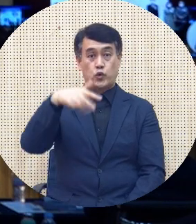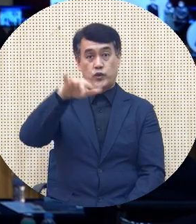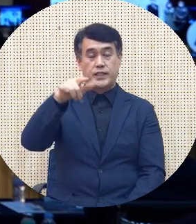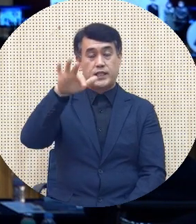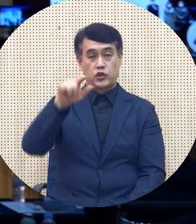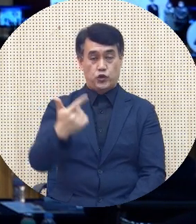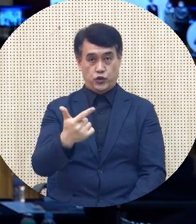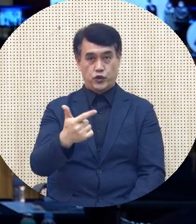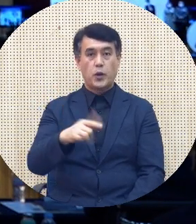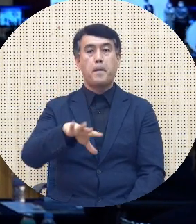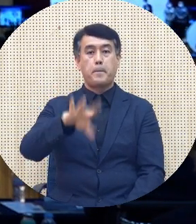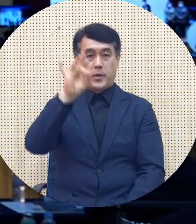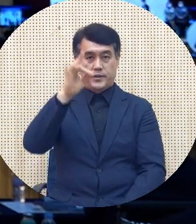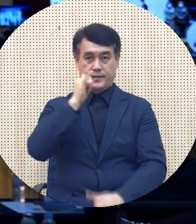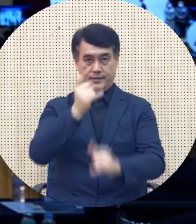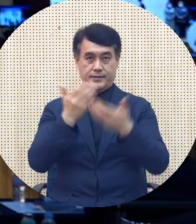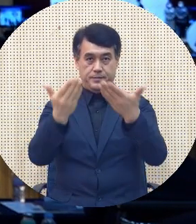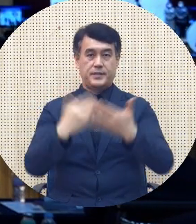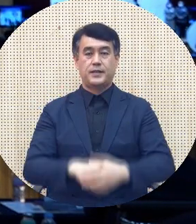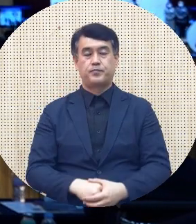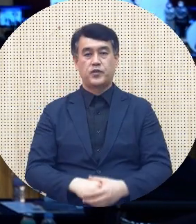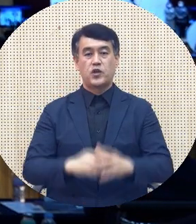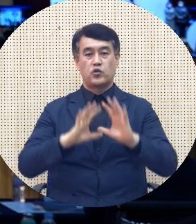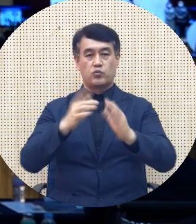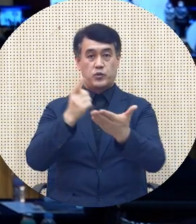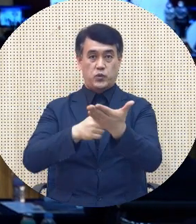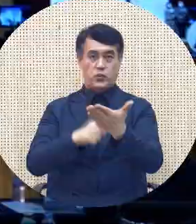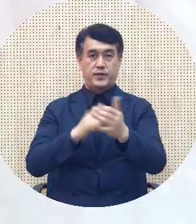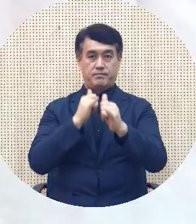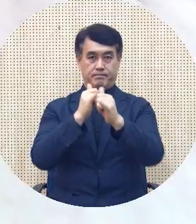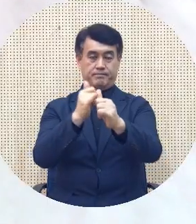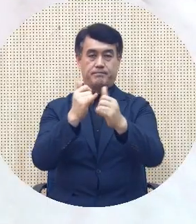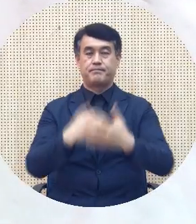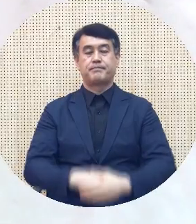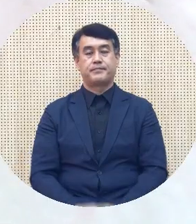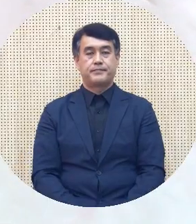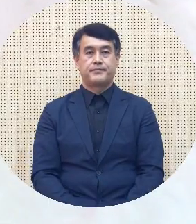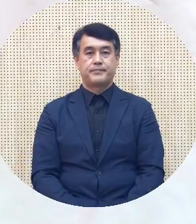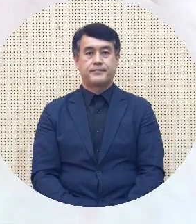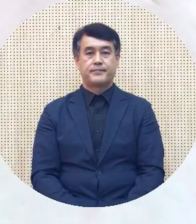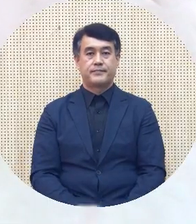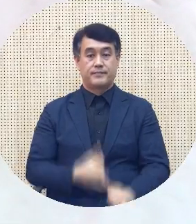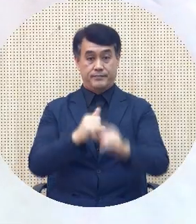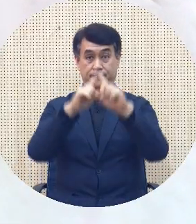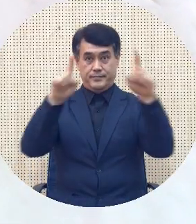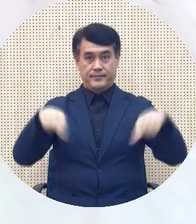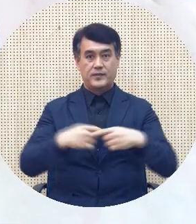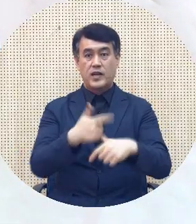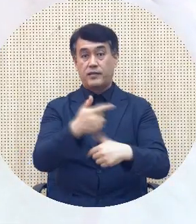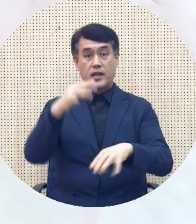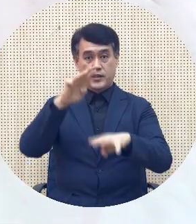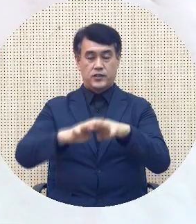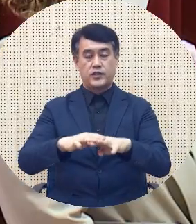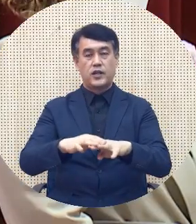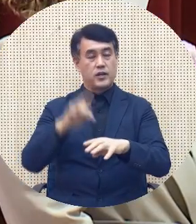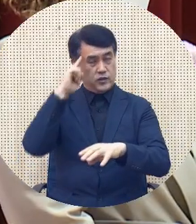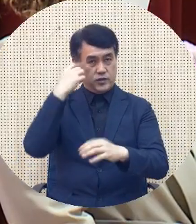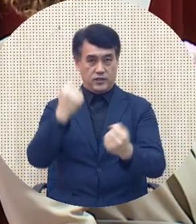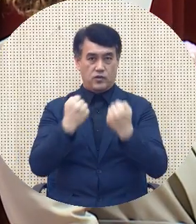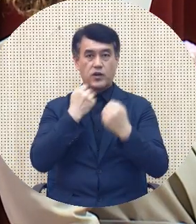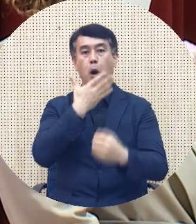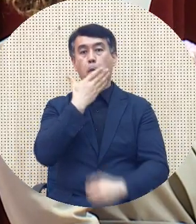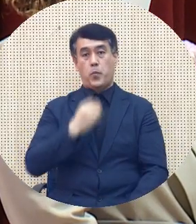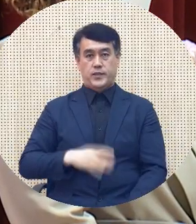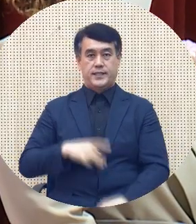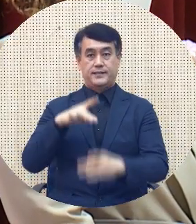유재춘님부터 수여하도록 하겠습니다. 국무총리 표창입니다. 표창장 대전광역